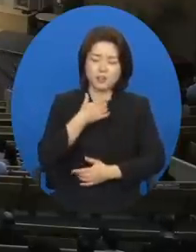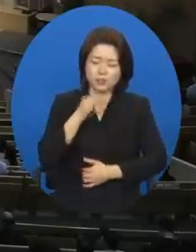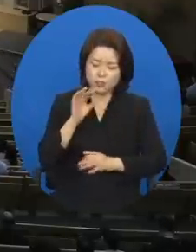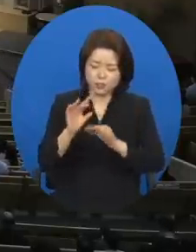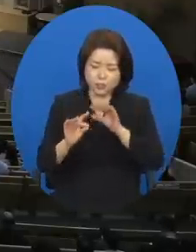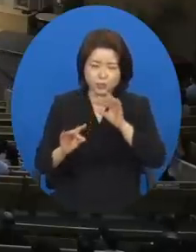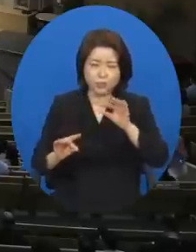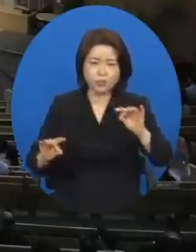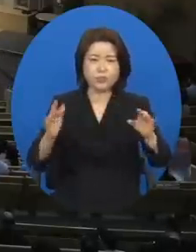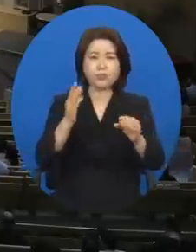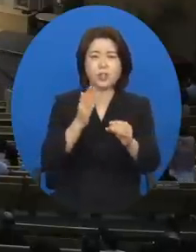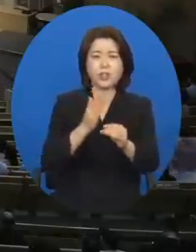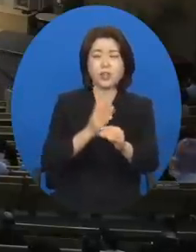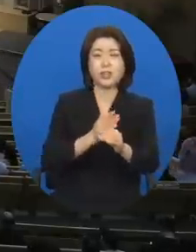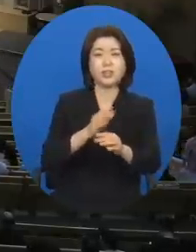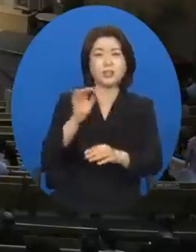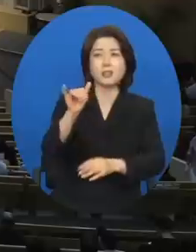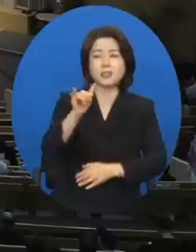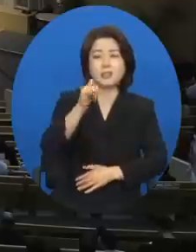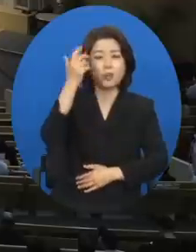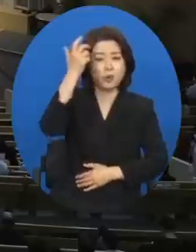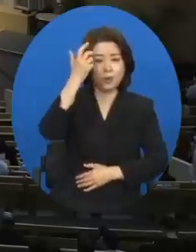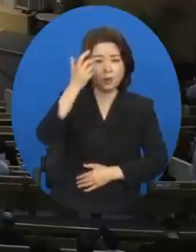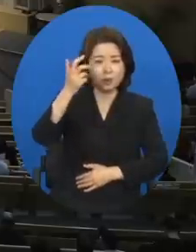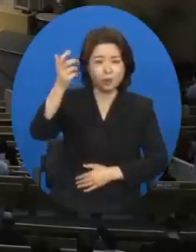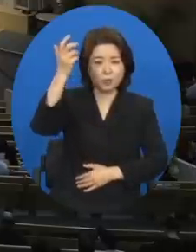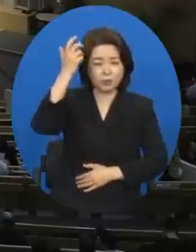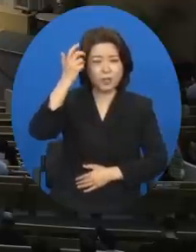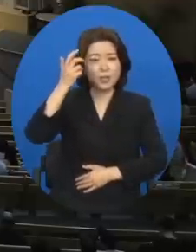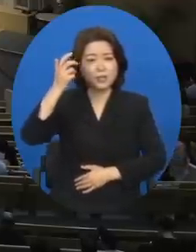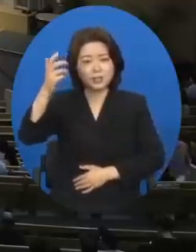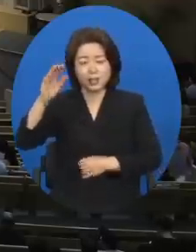길갈 중에 있는 영혼